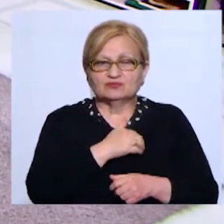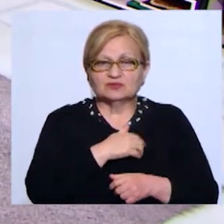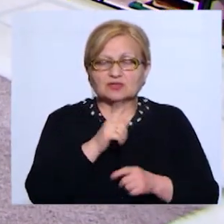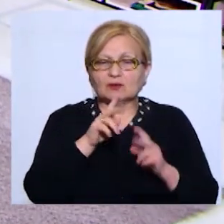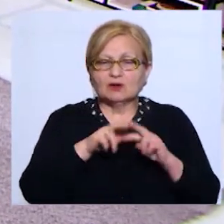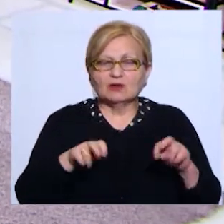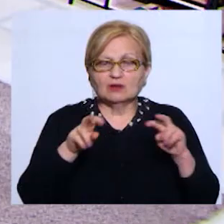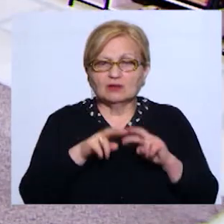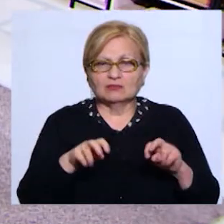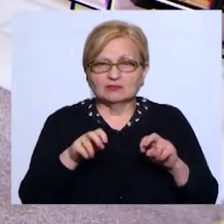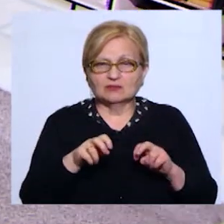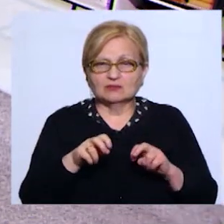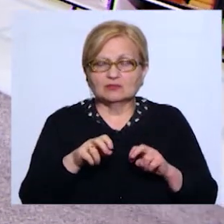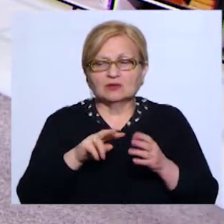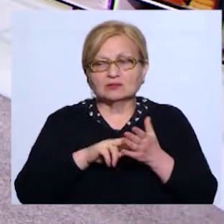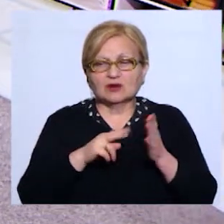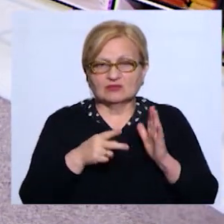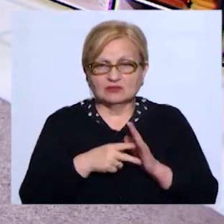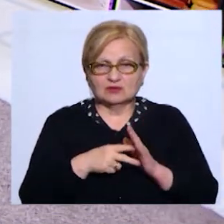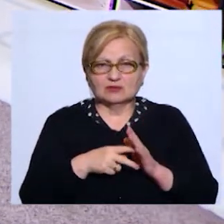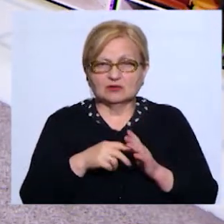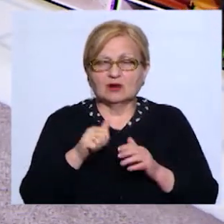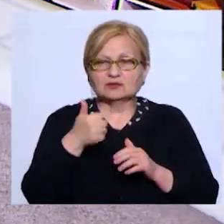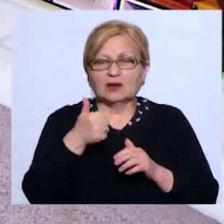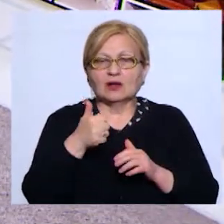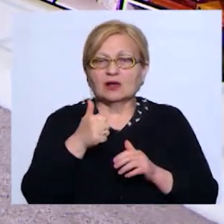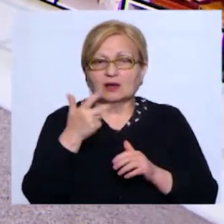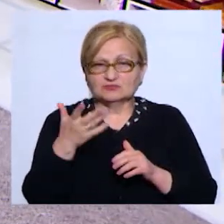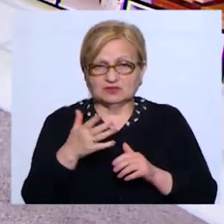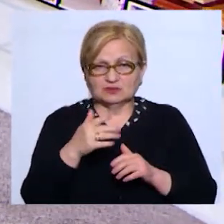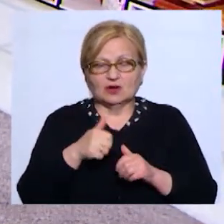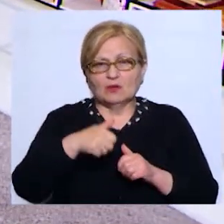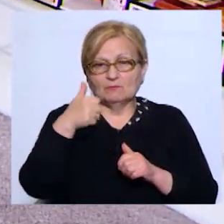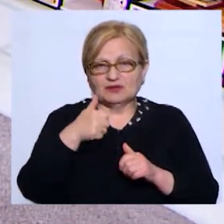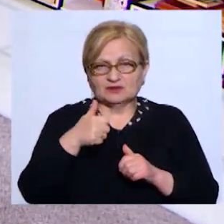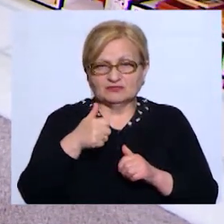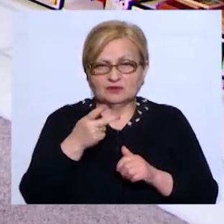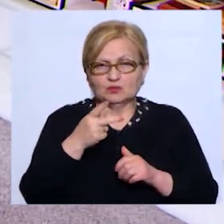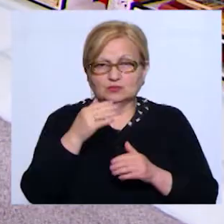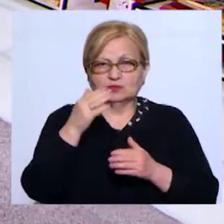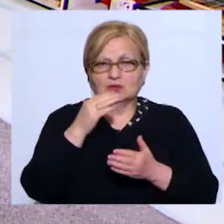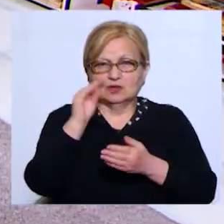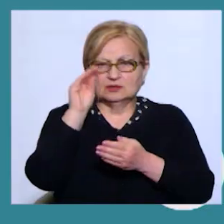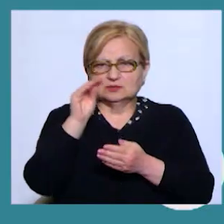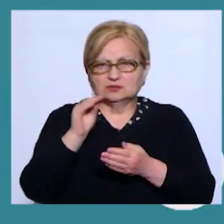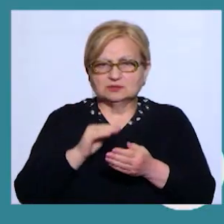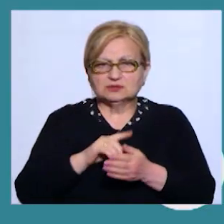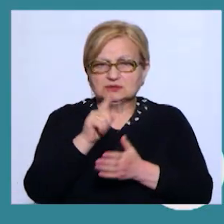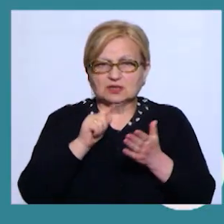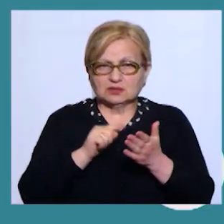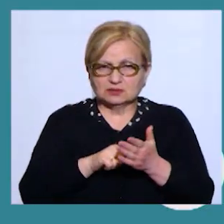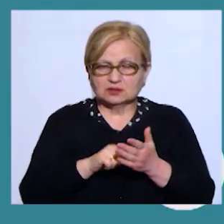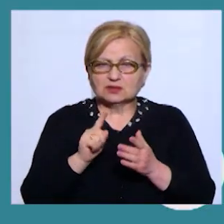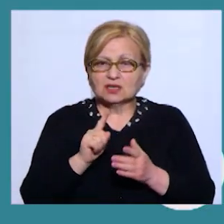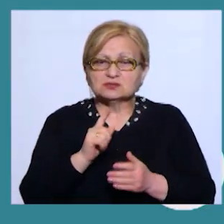კვლევა დავგეგმოთ, როგორ ვიქცევით, არის რამდენიმე ნაბიჯი. პირველი ნაბიჯი იყო, რომ უნდა ჩამოვაყალიბოთ საკითხი, რომელიც